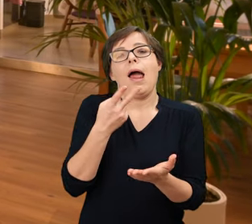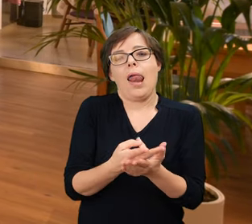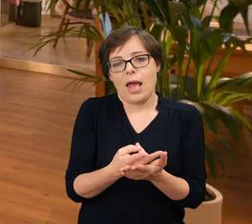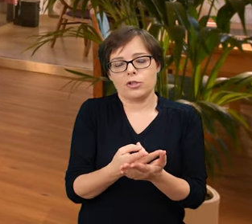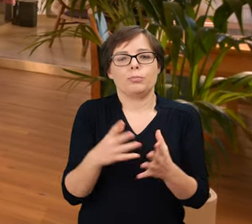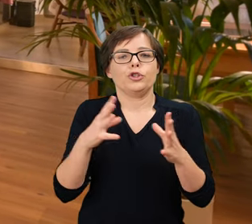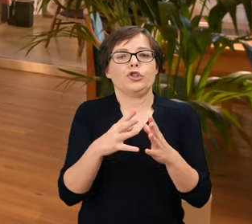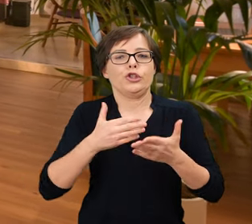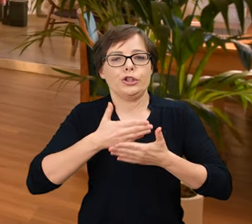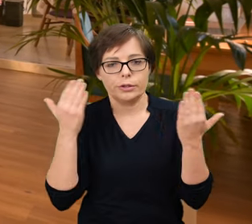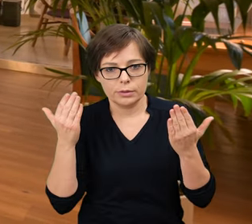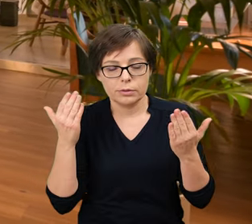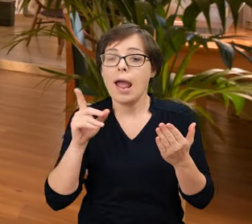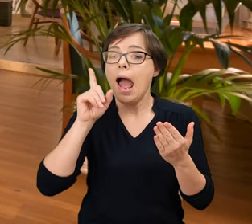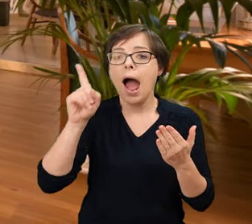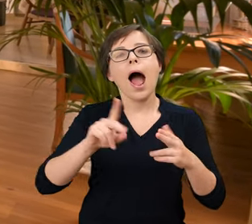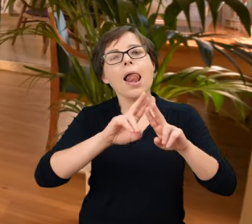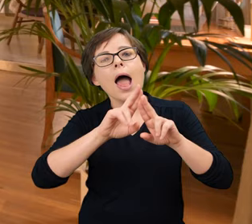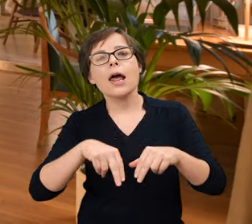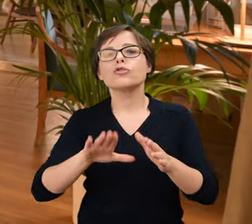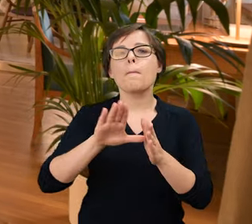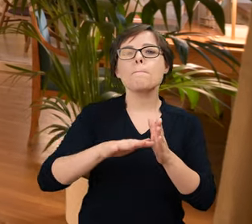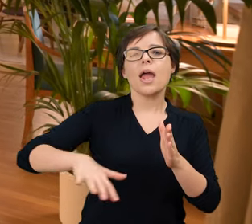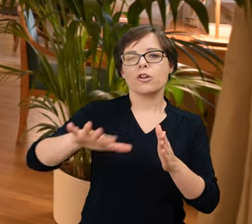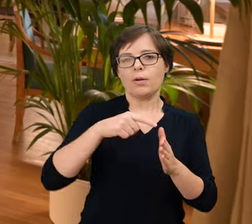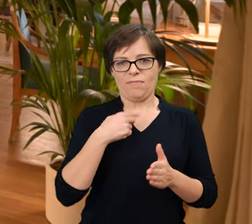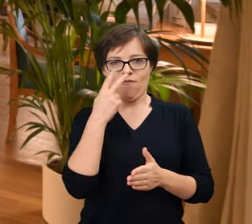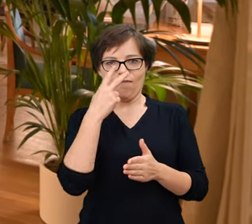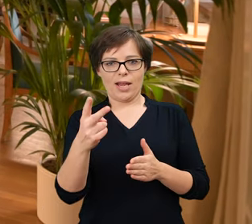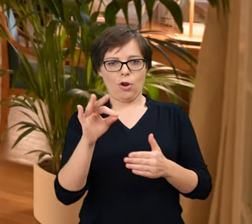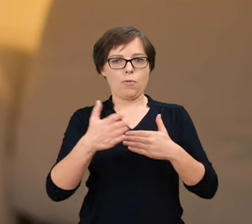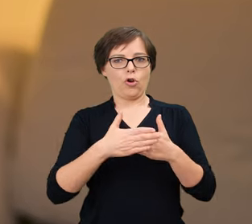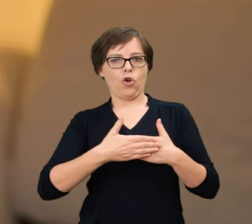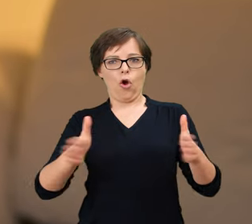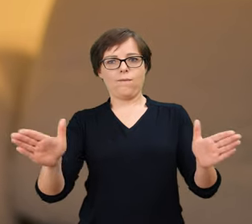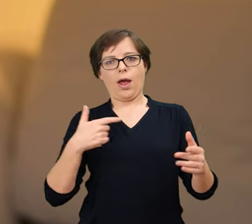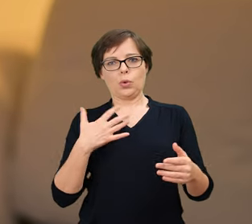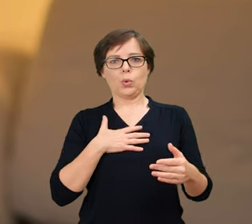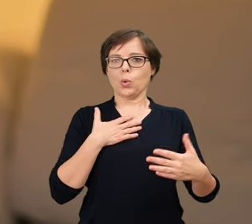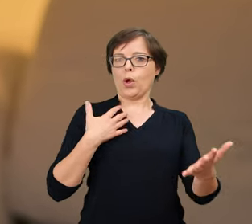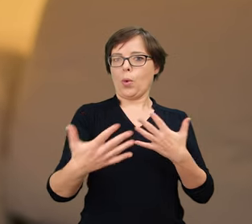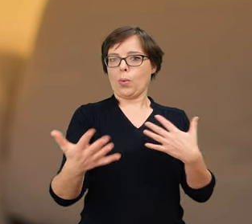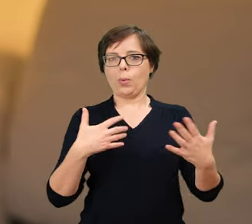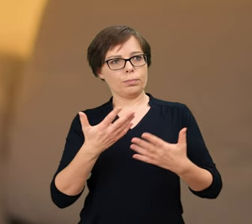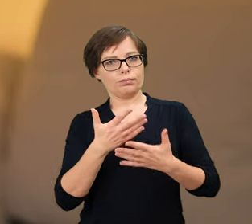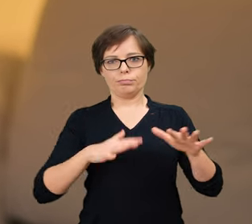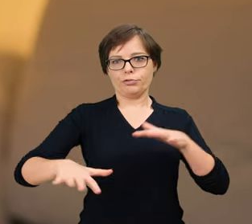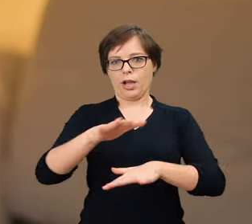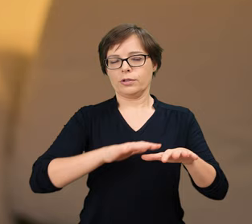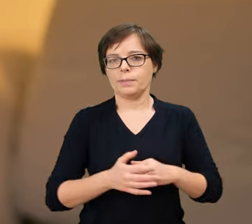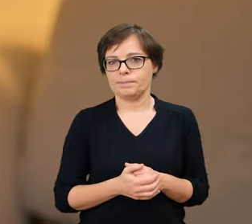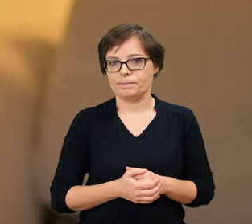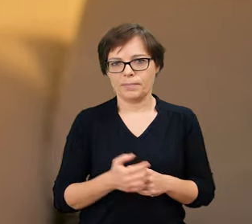nieoddzielony od reszty mieszkania. To spora zaleta. Myślę, że współcześni